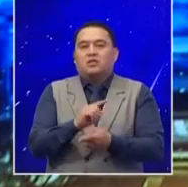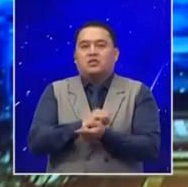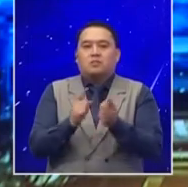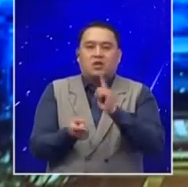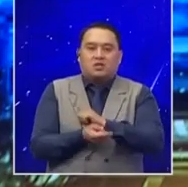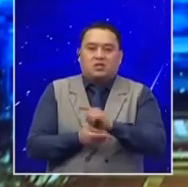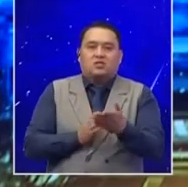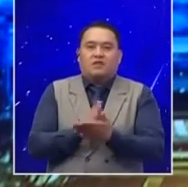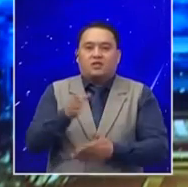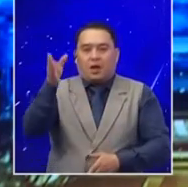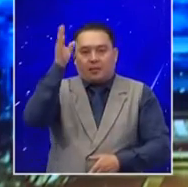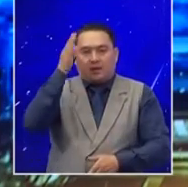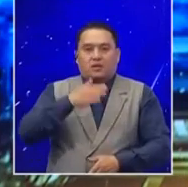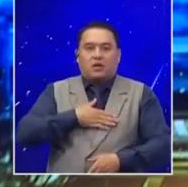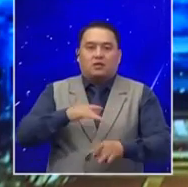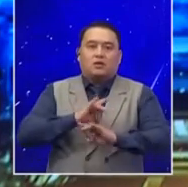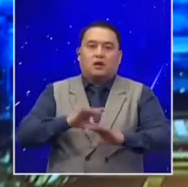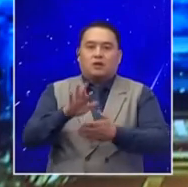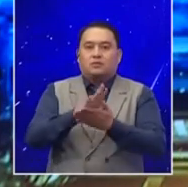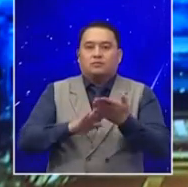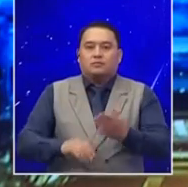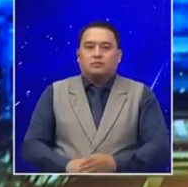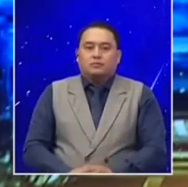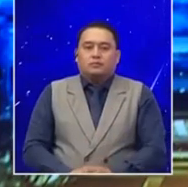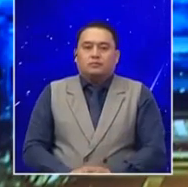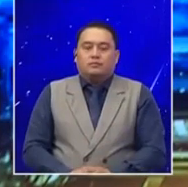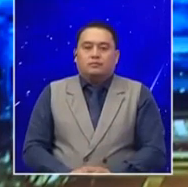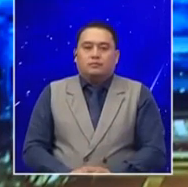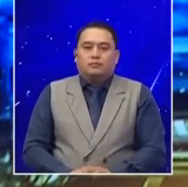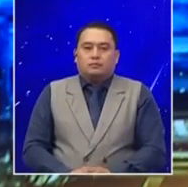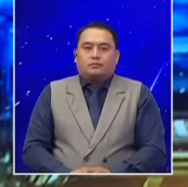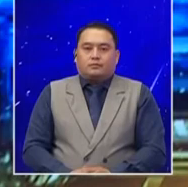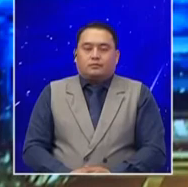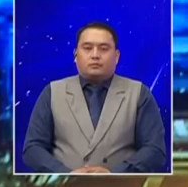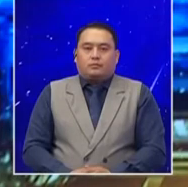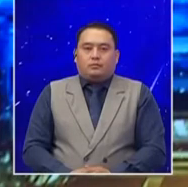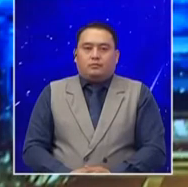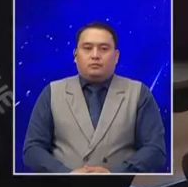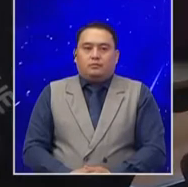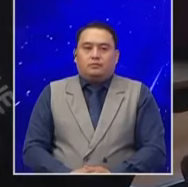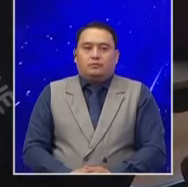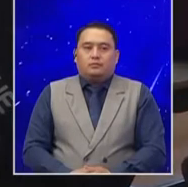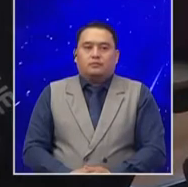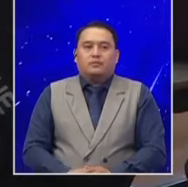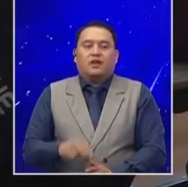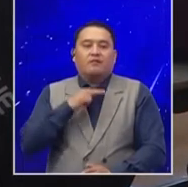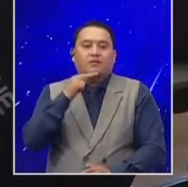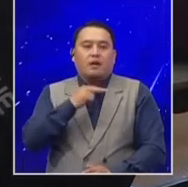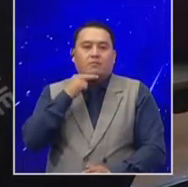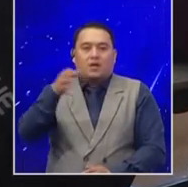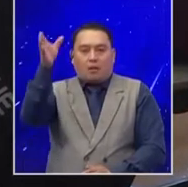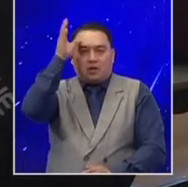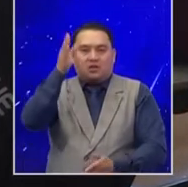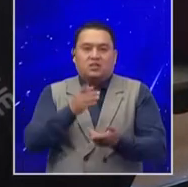изменения коснулись сферы образования, расскажет наш корреспондент Евгения Присяжная. Внимание к образовательной